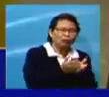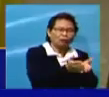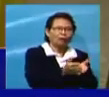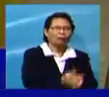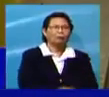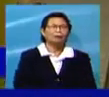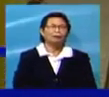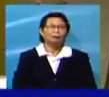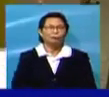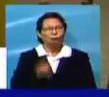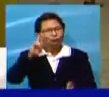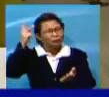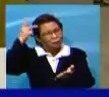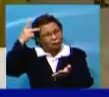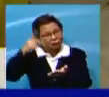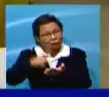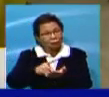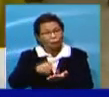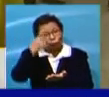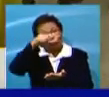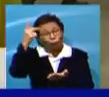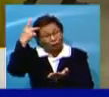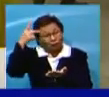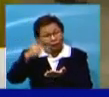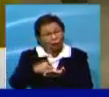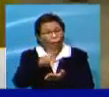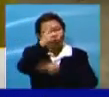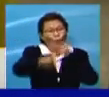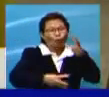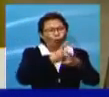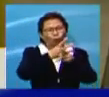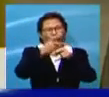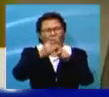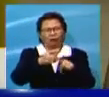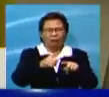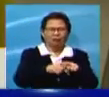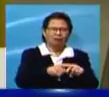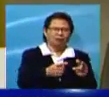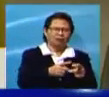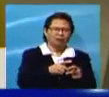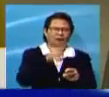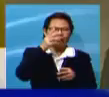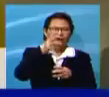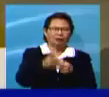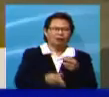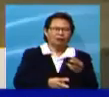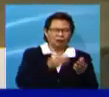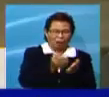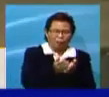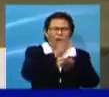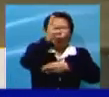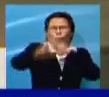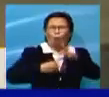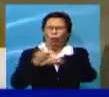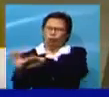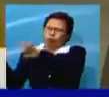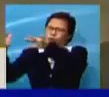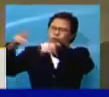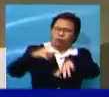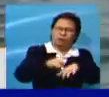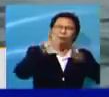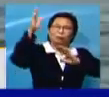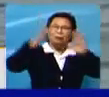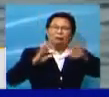pada diorang ni untuk kenal pada dunia macam mana kapal-kapal di seluruh dunia berkumpul di Malaysia